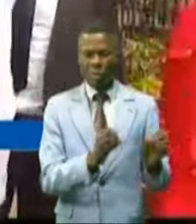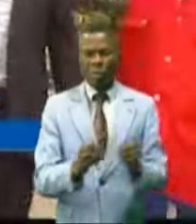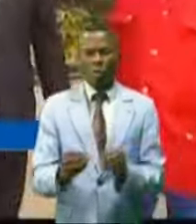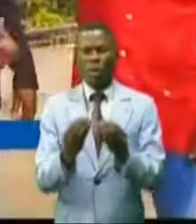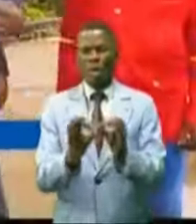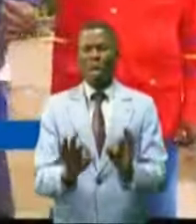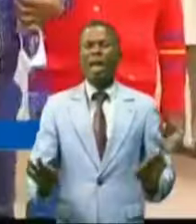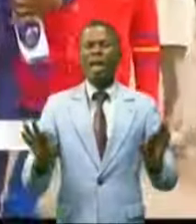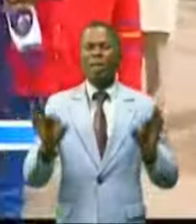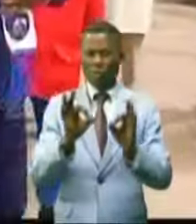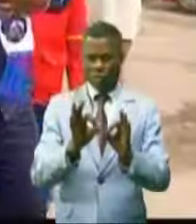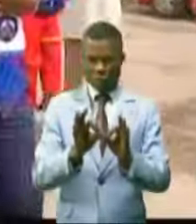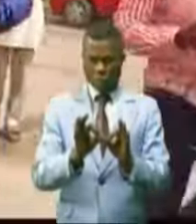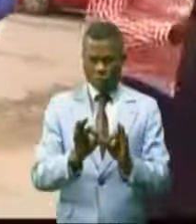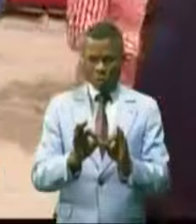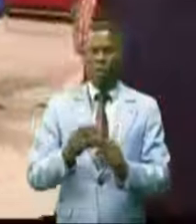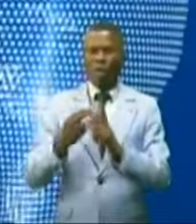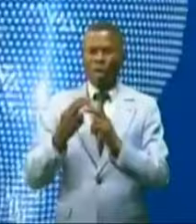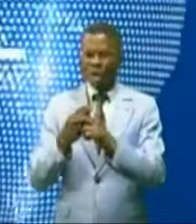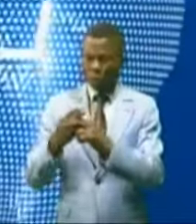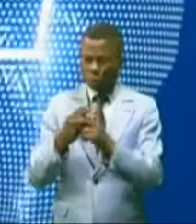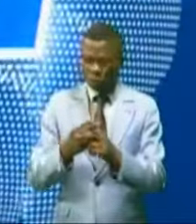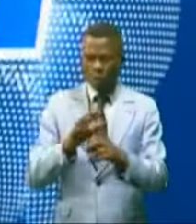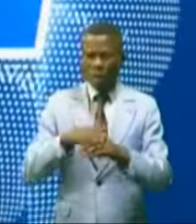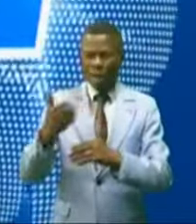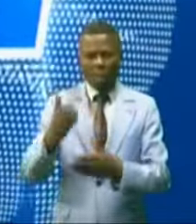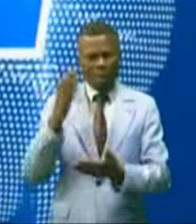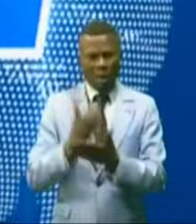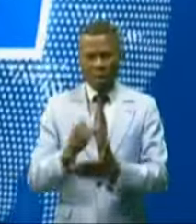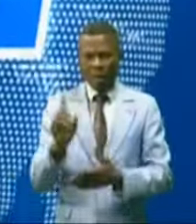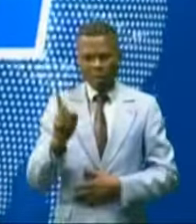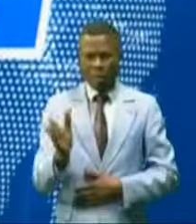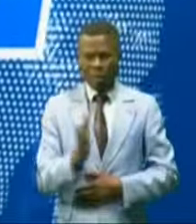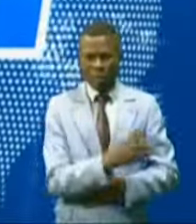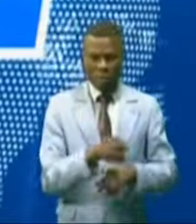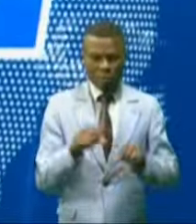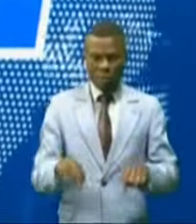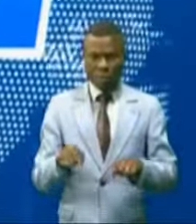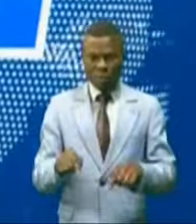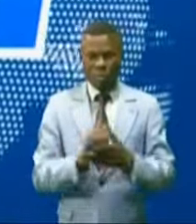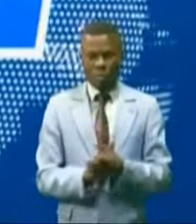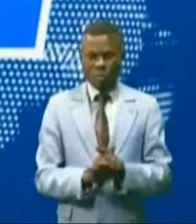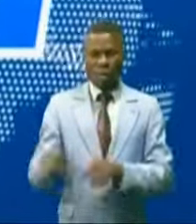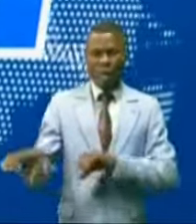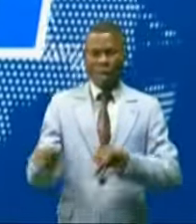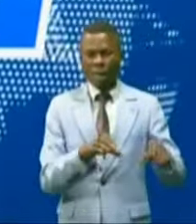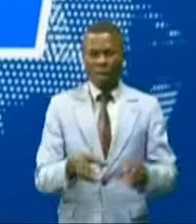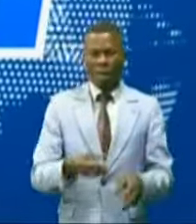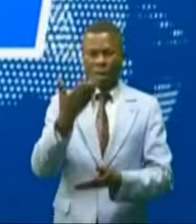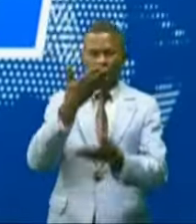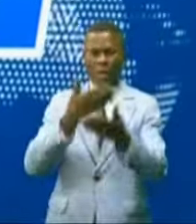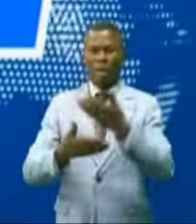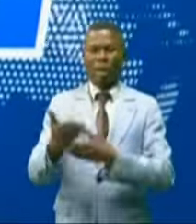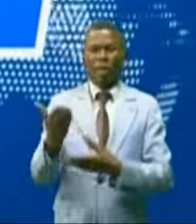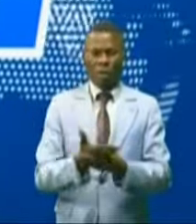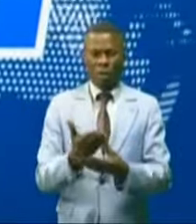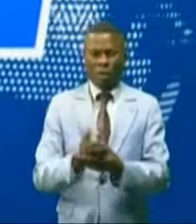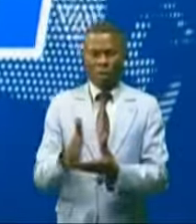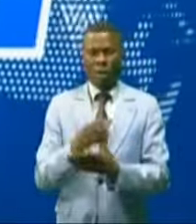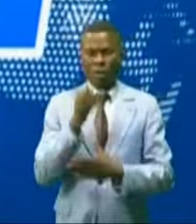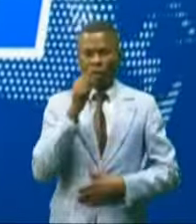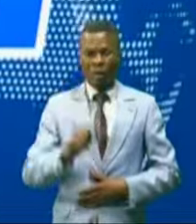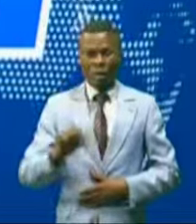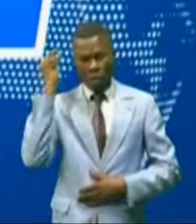chose, une autre est d'assurer leur suivi. Place à présent à cette cérémonie de remise reprise entre